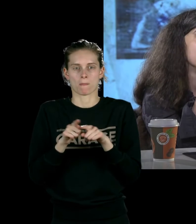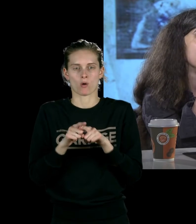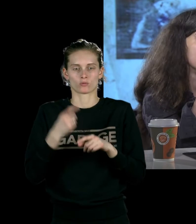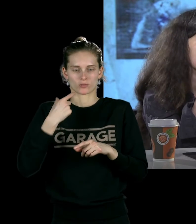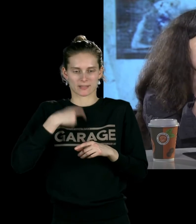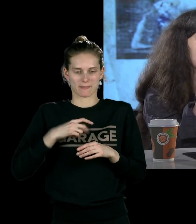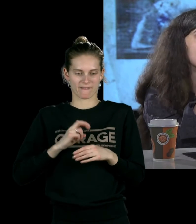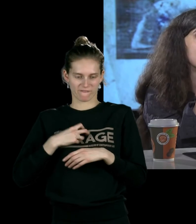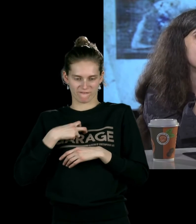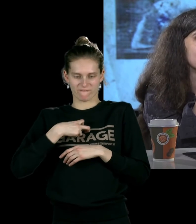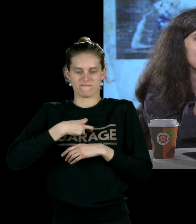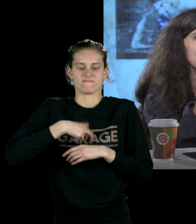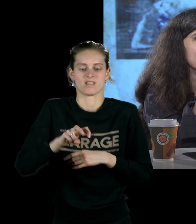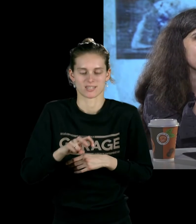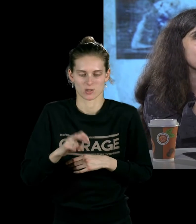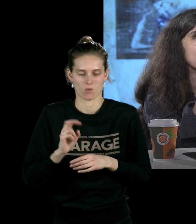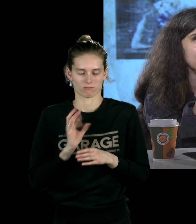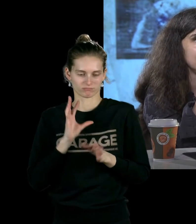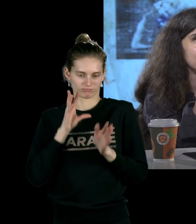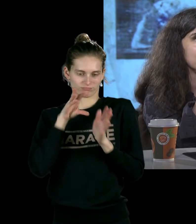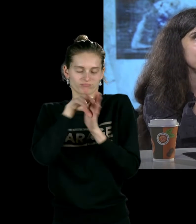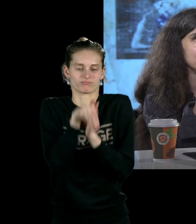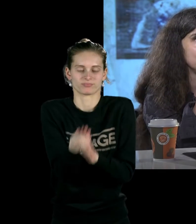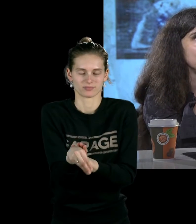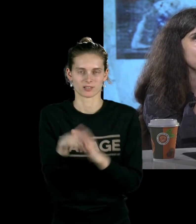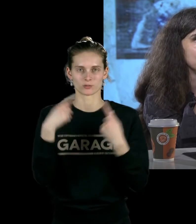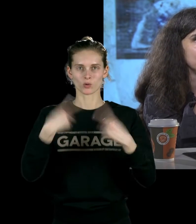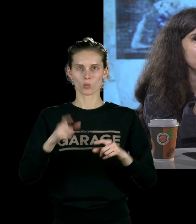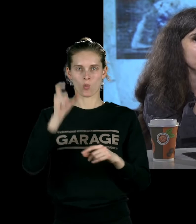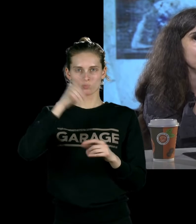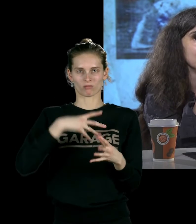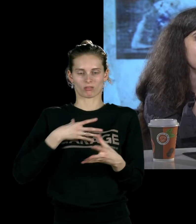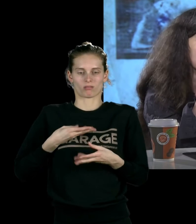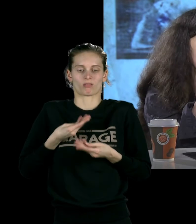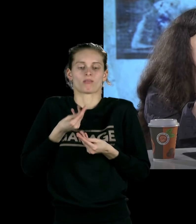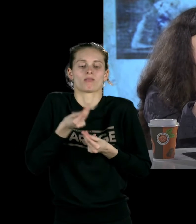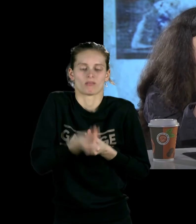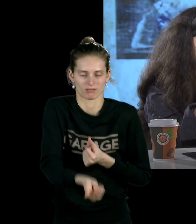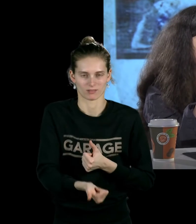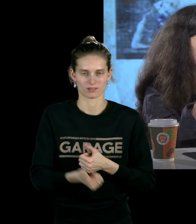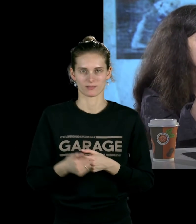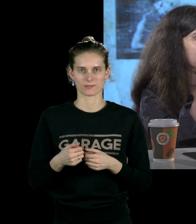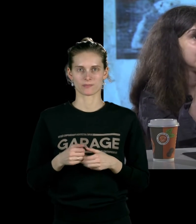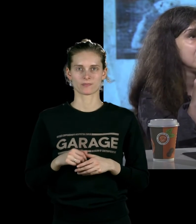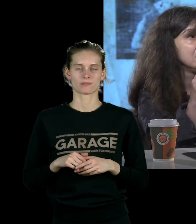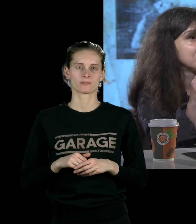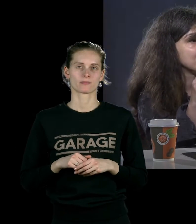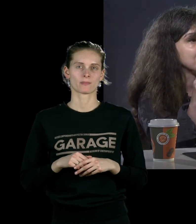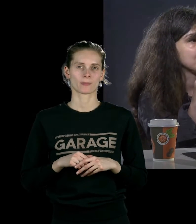сливается, растворяется в другом человеке, слипается с ним, слипается с другим существом, выходит за границы, собственно